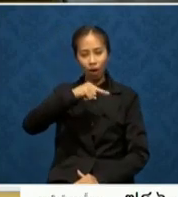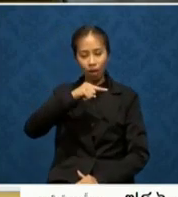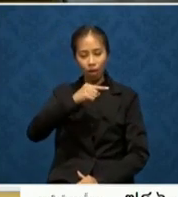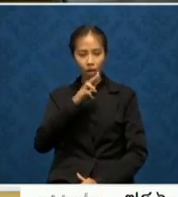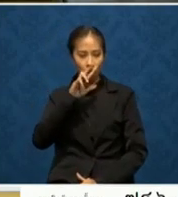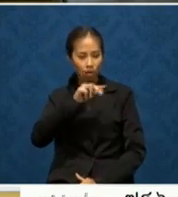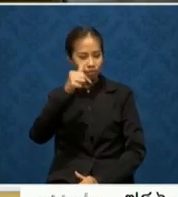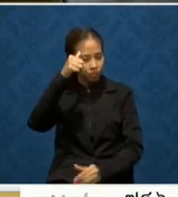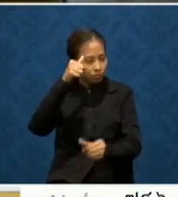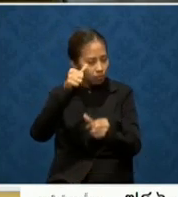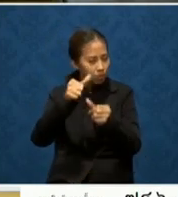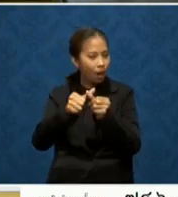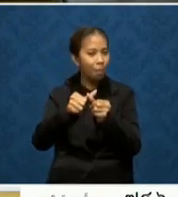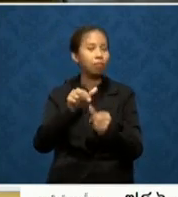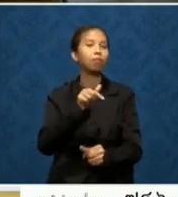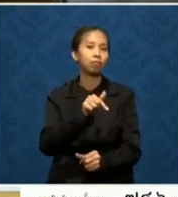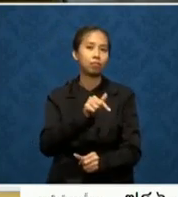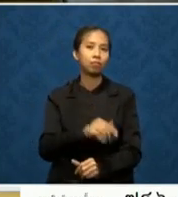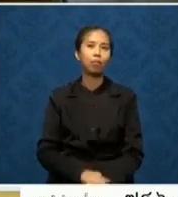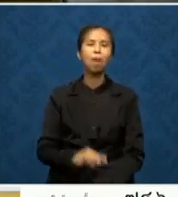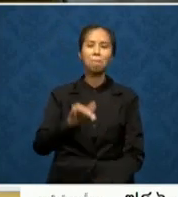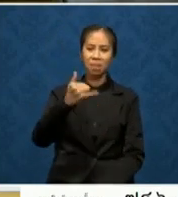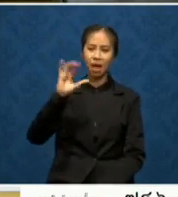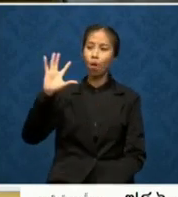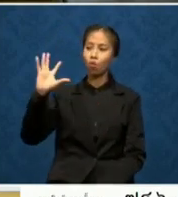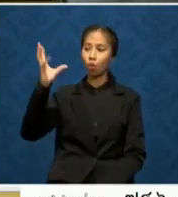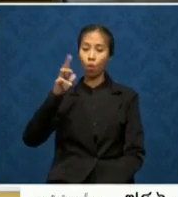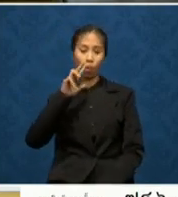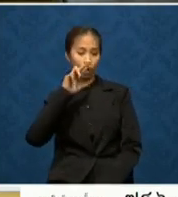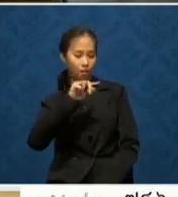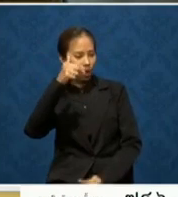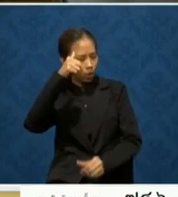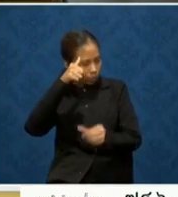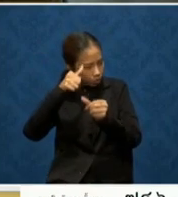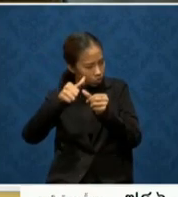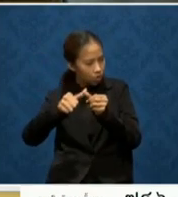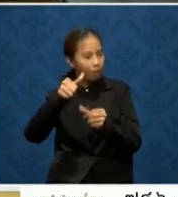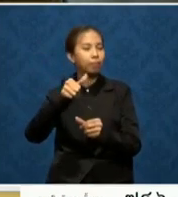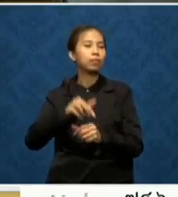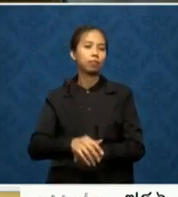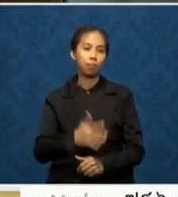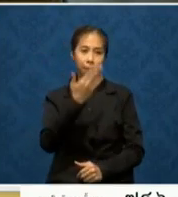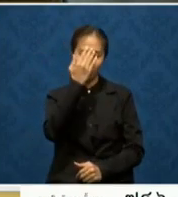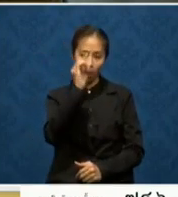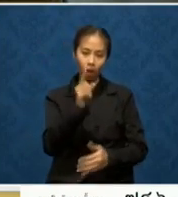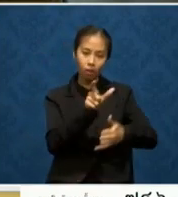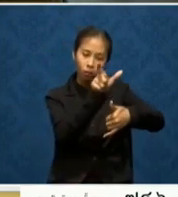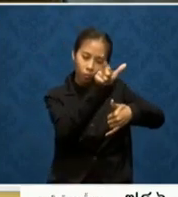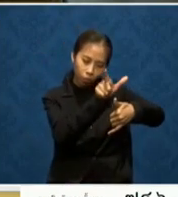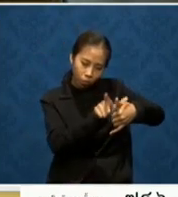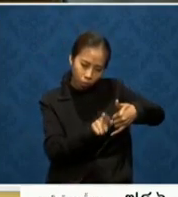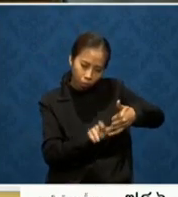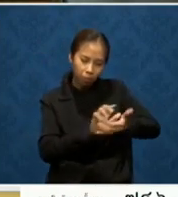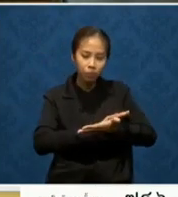แล้วก็อาจจะเป็นภาพจำของคนทั้งโลกนะครับถึงความประพฤติที่งดงาม